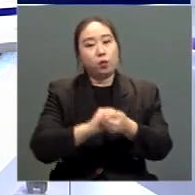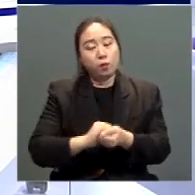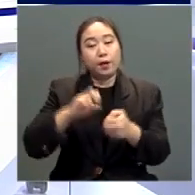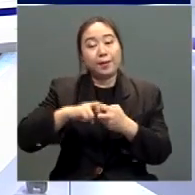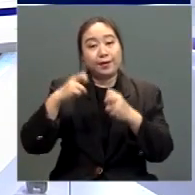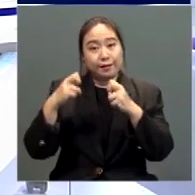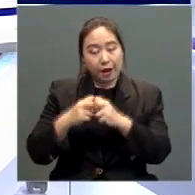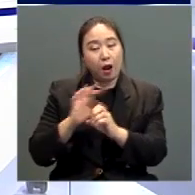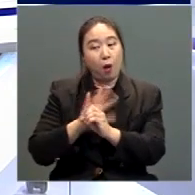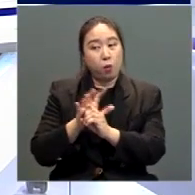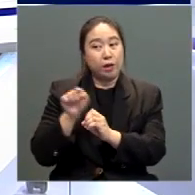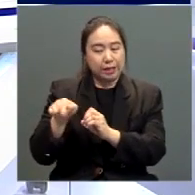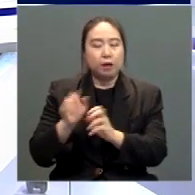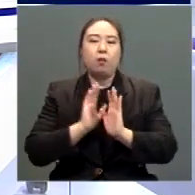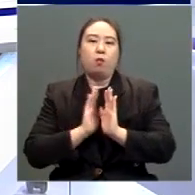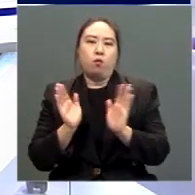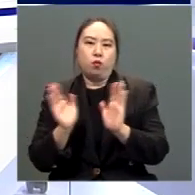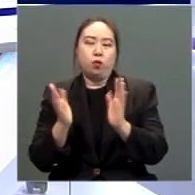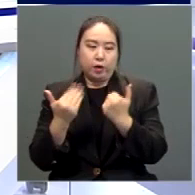บอกขอนะคะซึ่งนายกรัฐมนตรีก็ขอบคุณทุกภาคส่วนที่ร่วมมือกันฝ่าฟันปัญหาโครงV 19